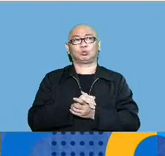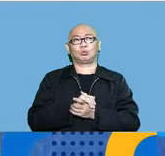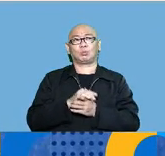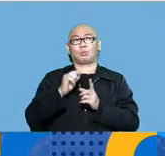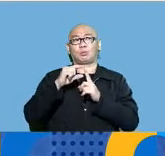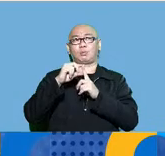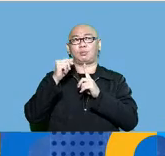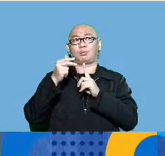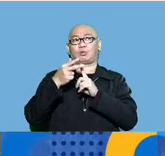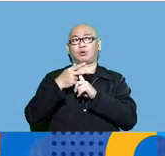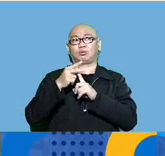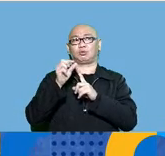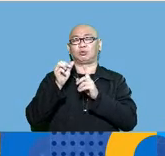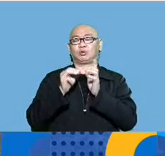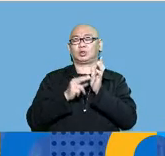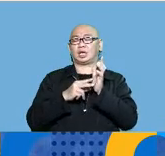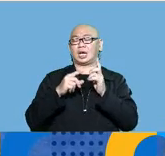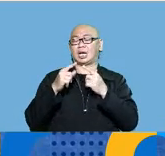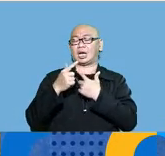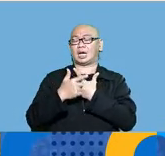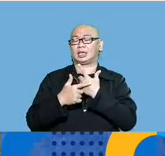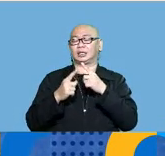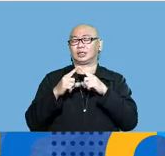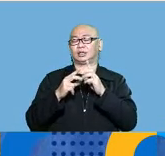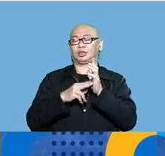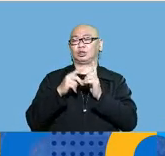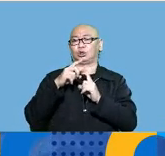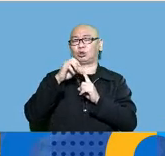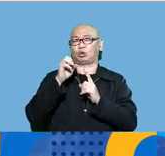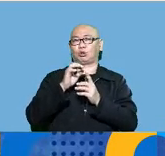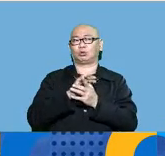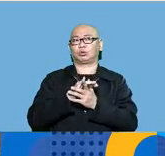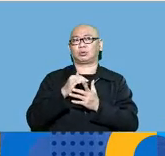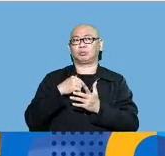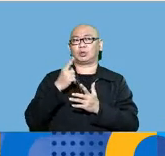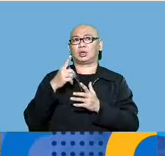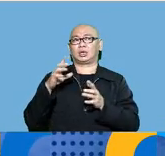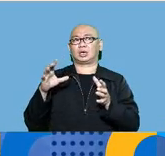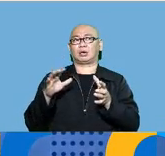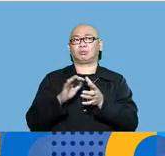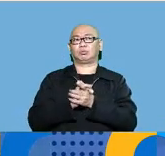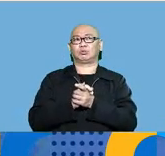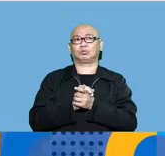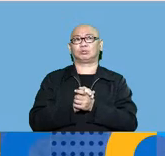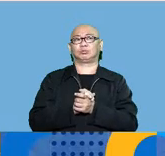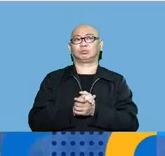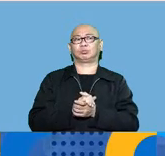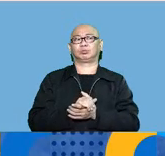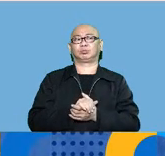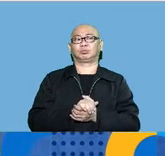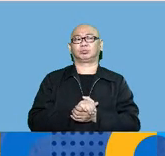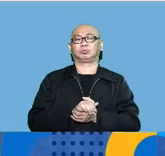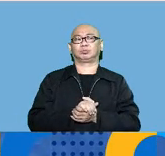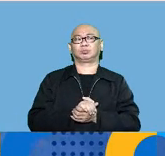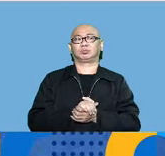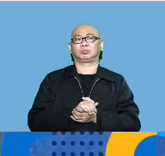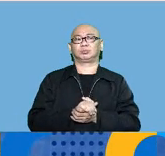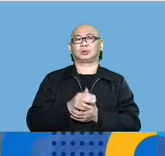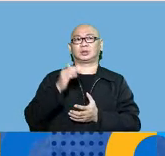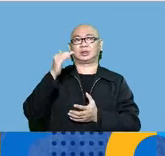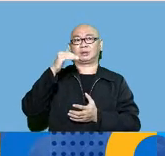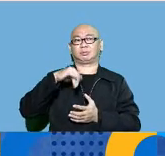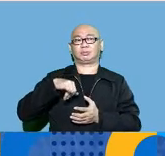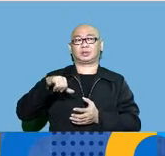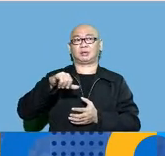Prof. Urianto, Prof. Retmono, semenjak saya bergabung, Prof. Rasti Eko Siswoyo, hadir bersama